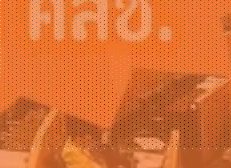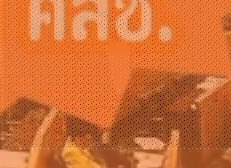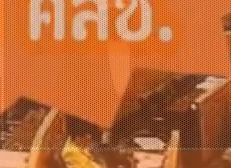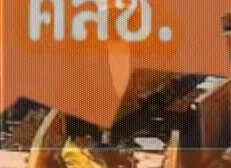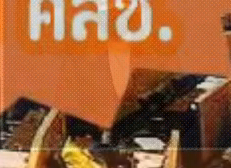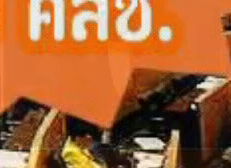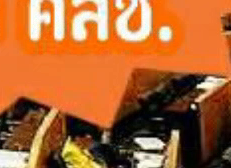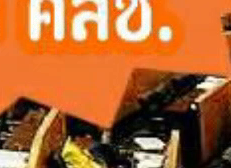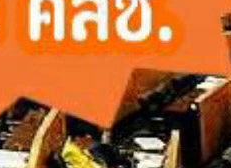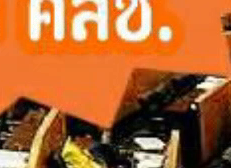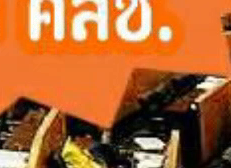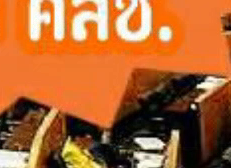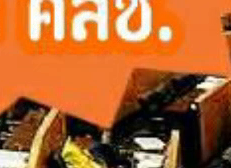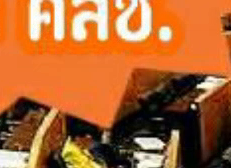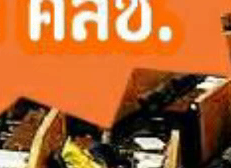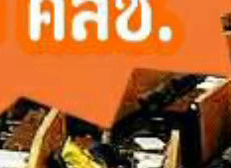สธาที่ค väldigtก่